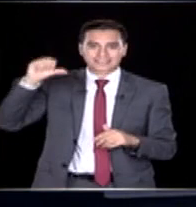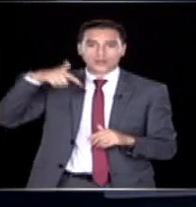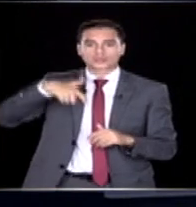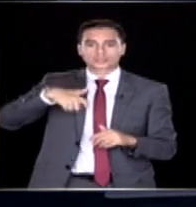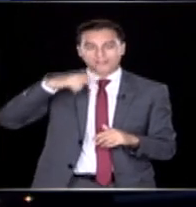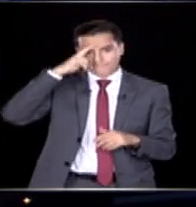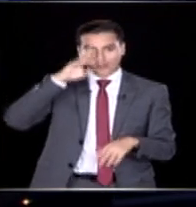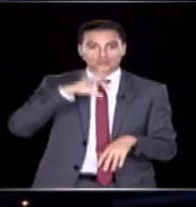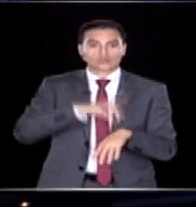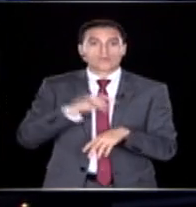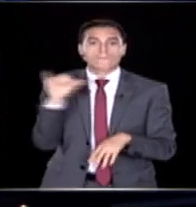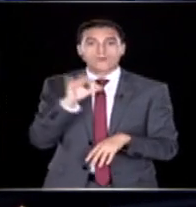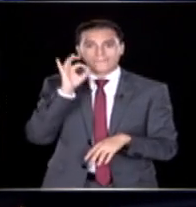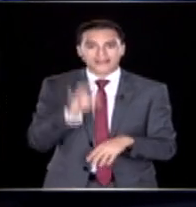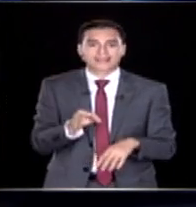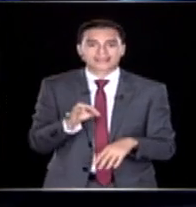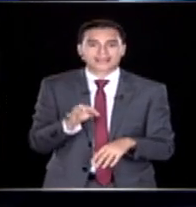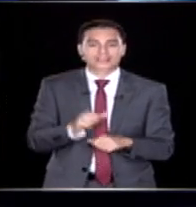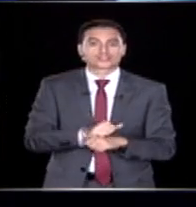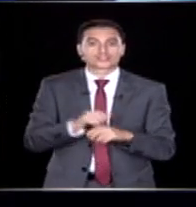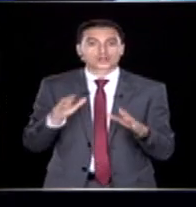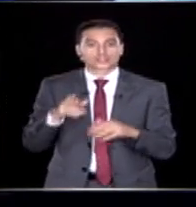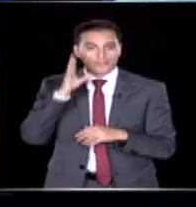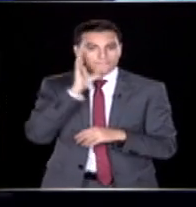دكتور مهم جدا.